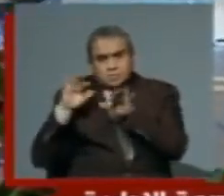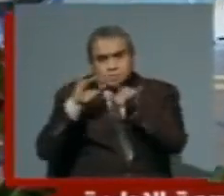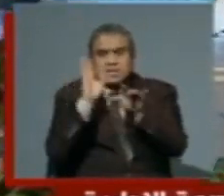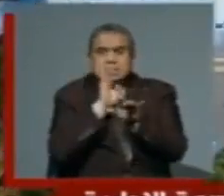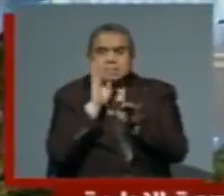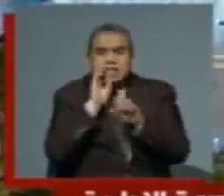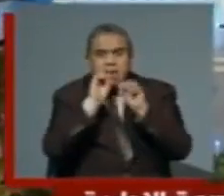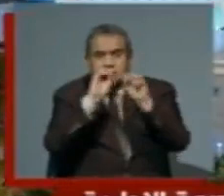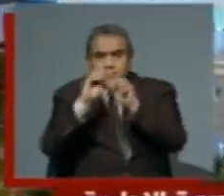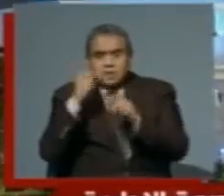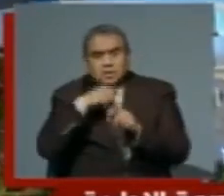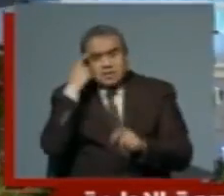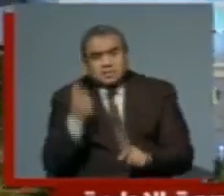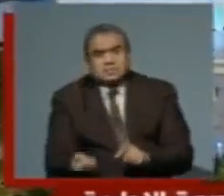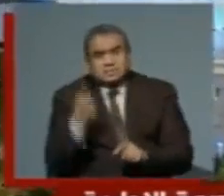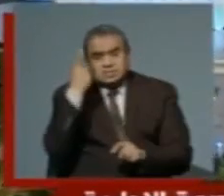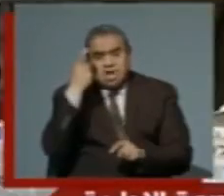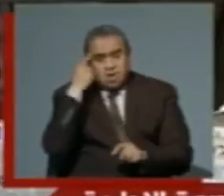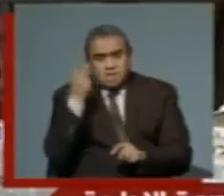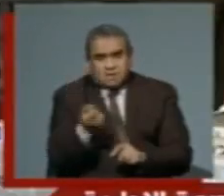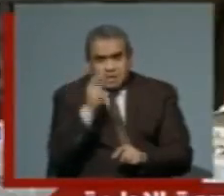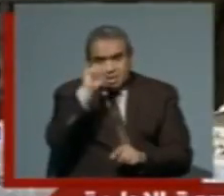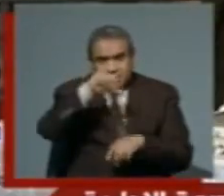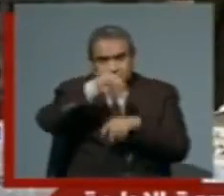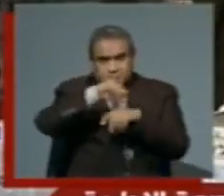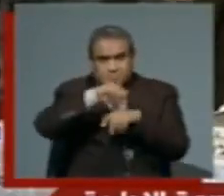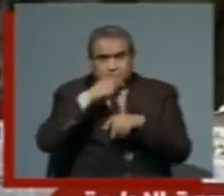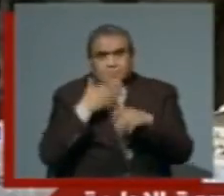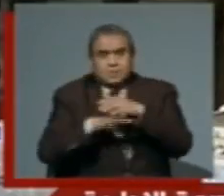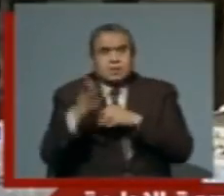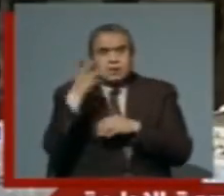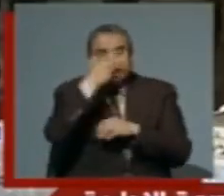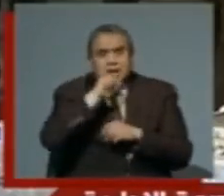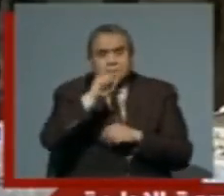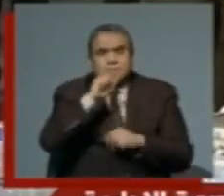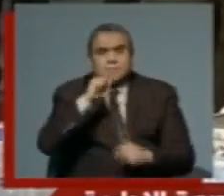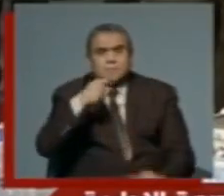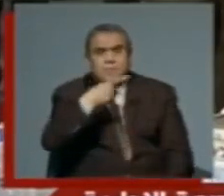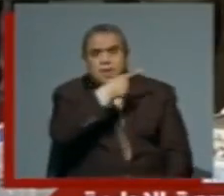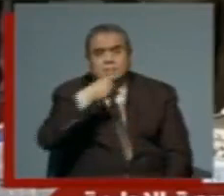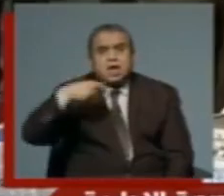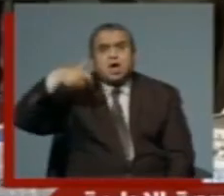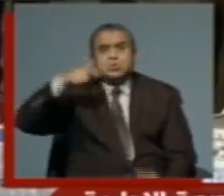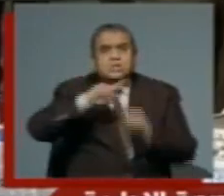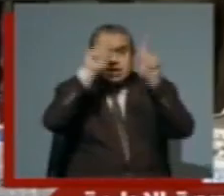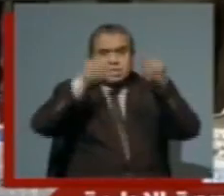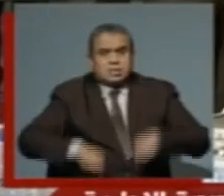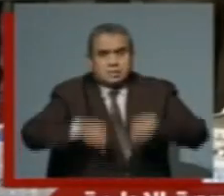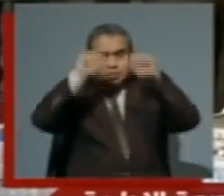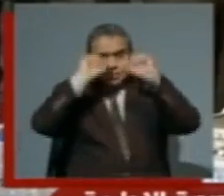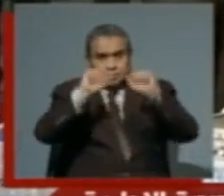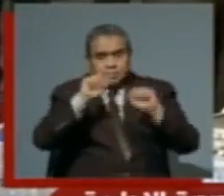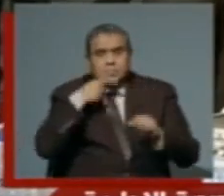مركز ثقافي مركز ثقافي بيحتوي على 160 محل تجاري في خلال المصلين